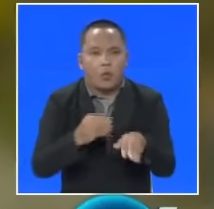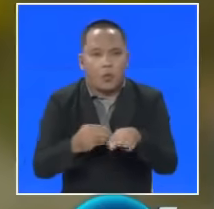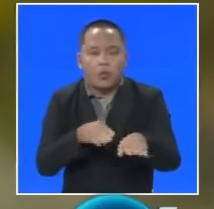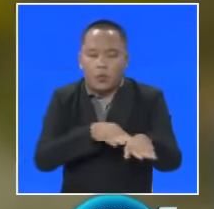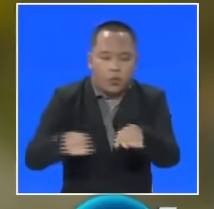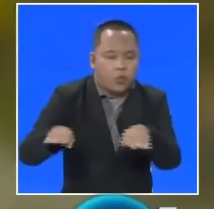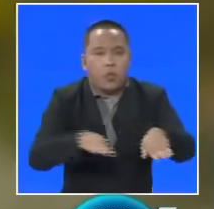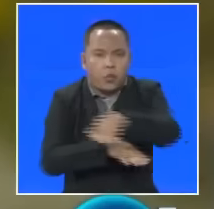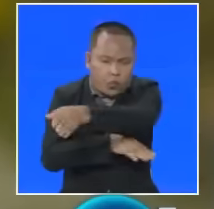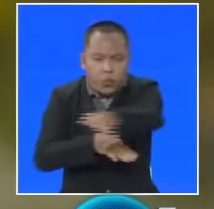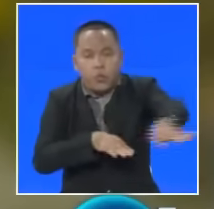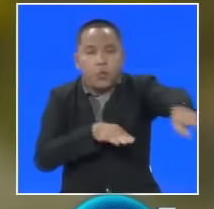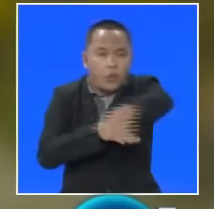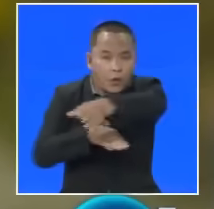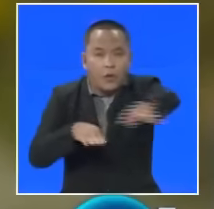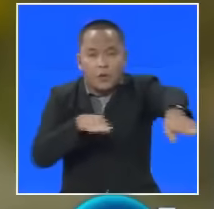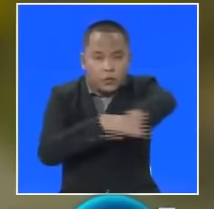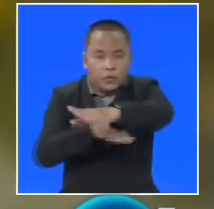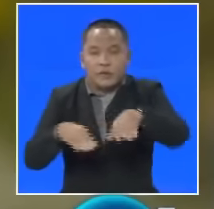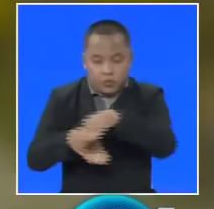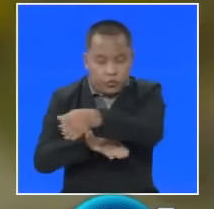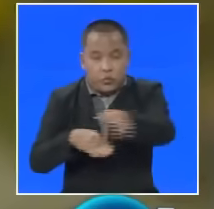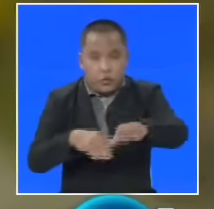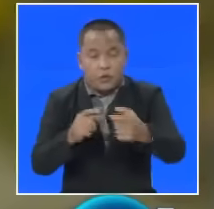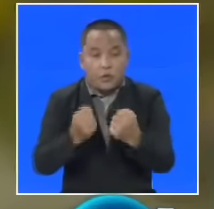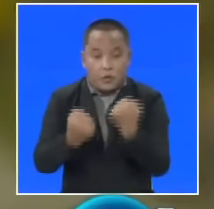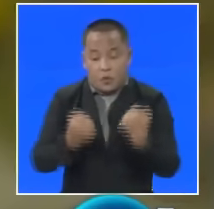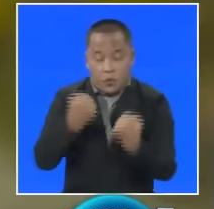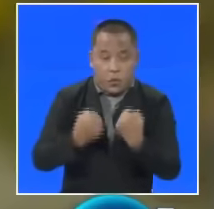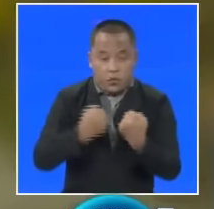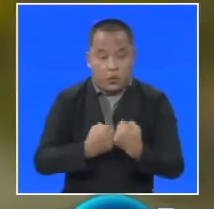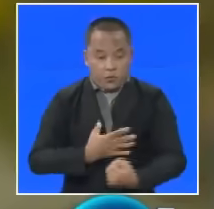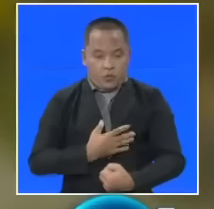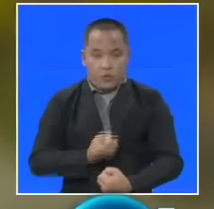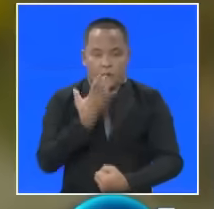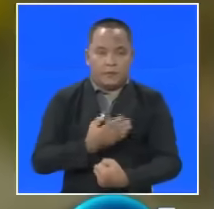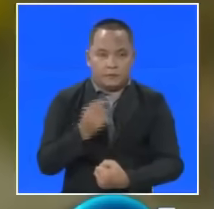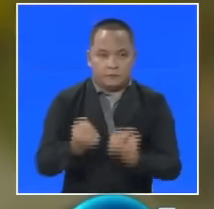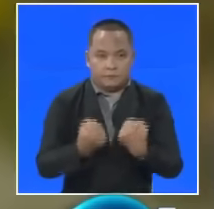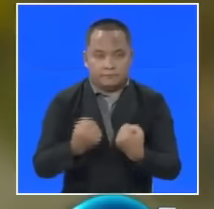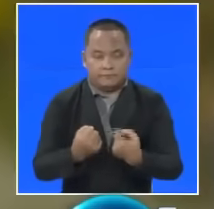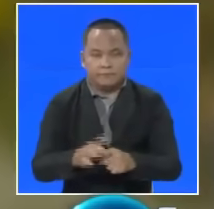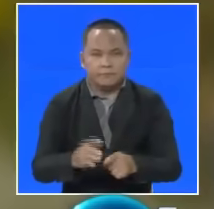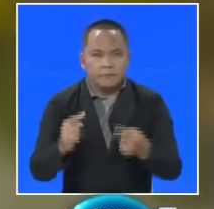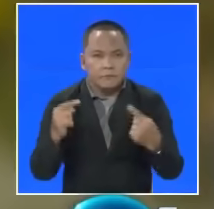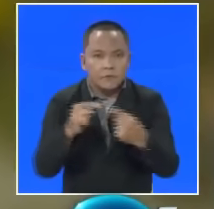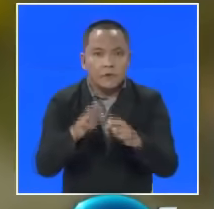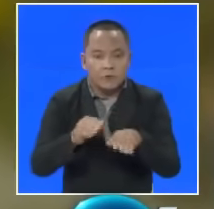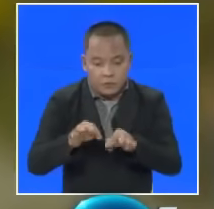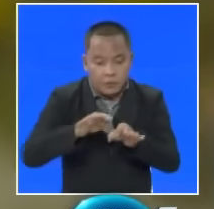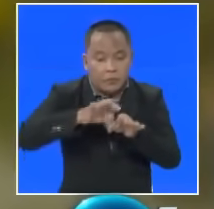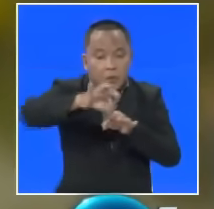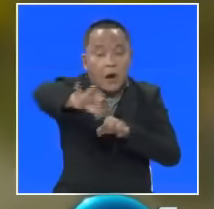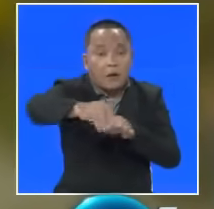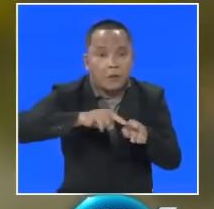แซงซ้ายแซงขวาแซงรถคันอื่นปาดไปปาดมาคนที่ใช้รถใช้ถนนเขาก็ตกอกตกใจคือปรากฏว่าระยะทางใน